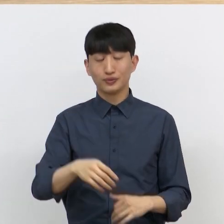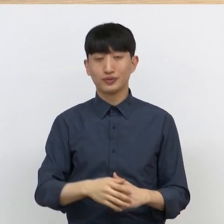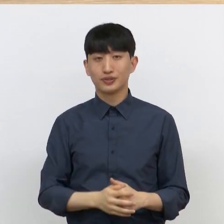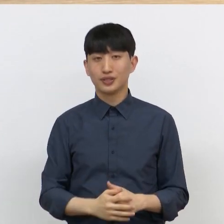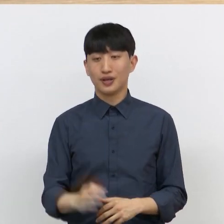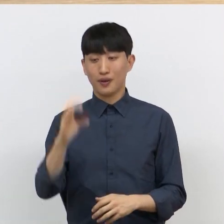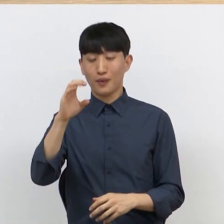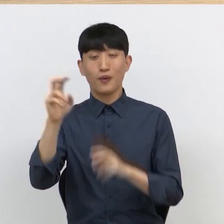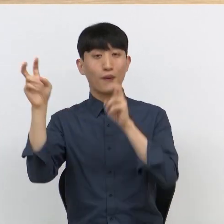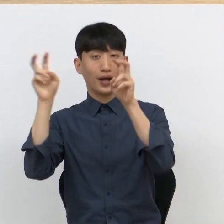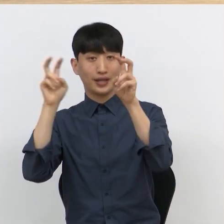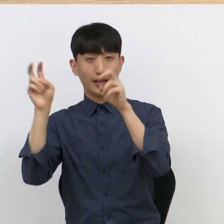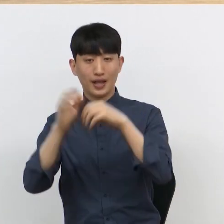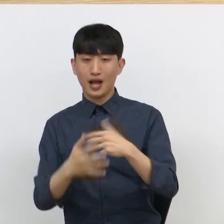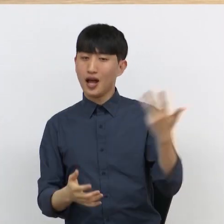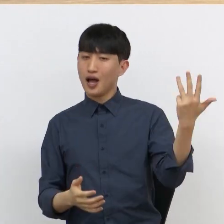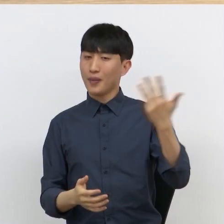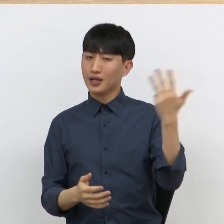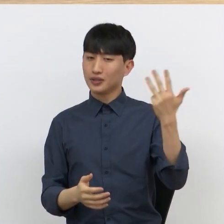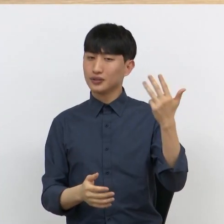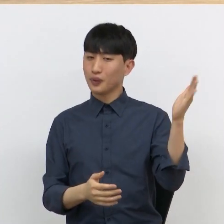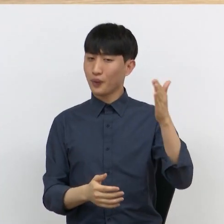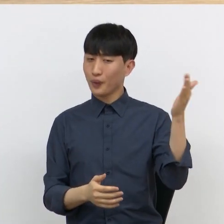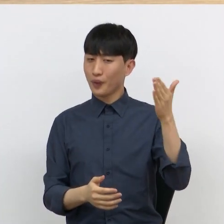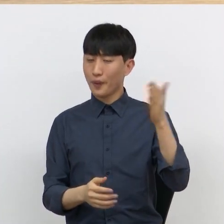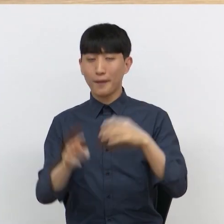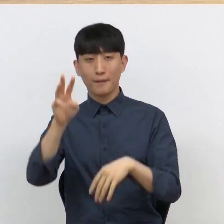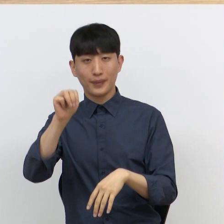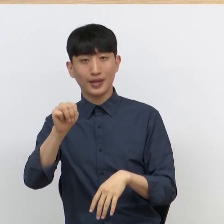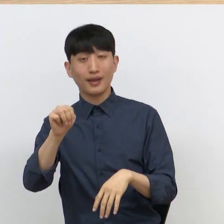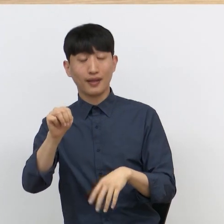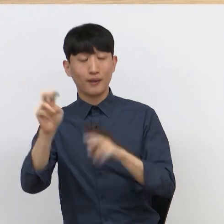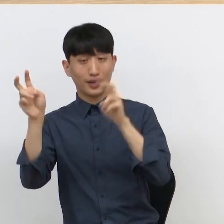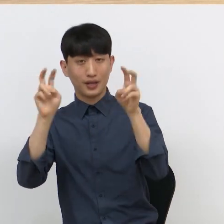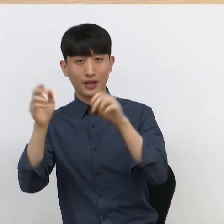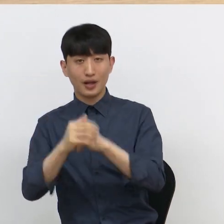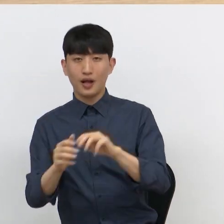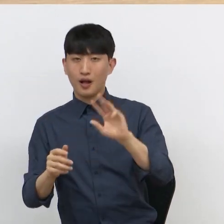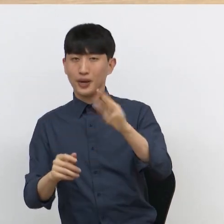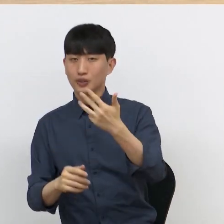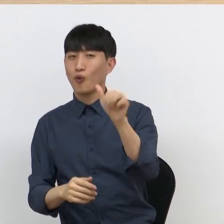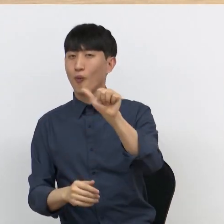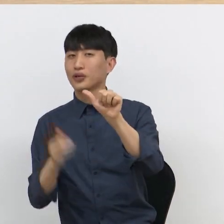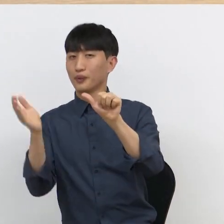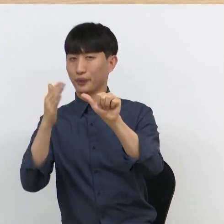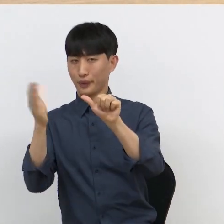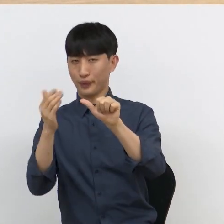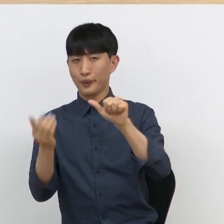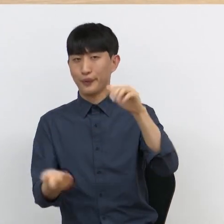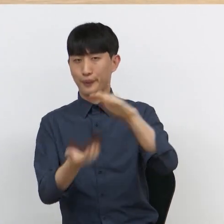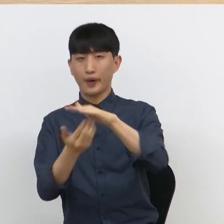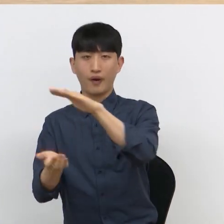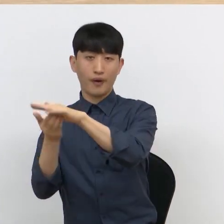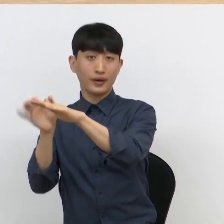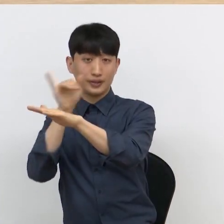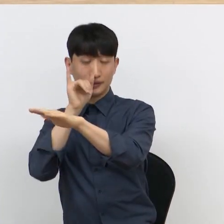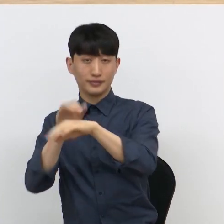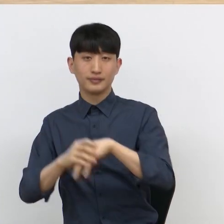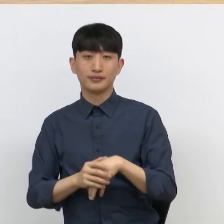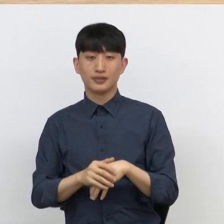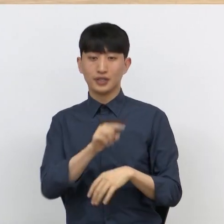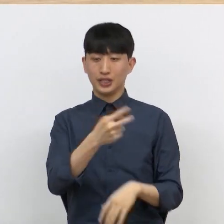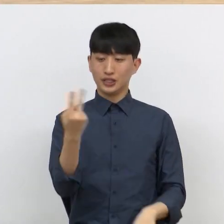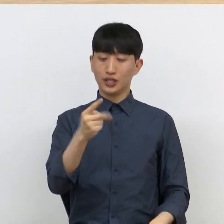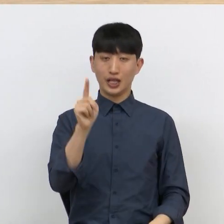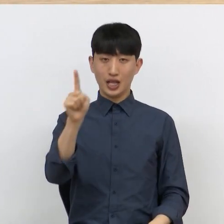같은 경우는 약 8,000 정도, 메델 같은 경우는 8,500 정도가 맥시멈이에요. 근데 이것이 보니까